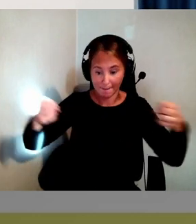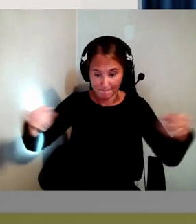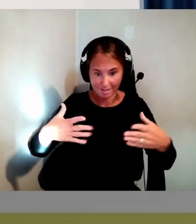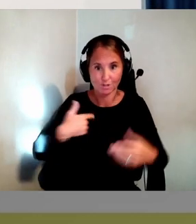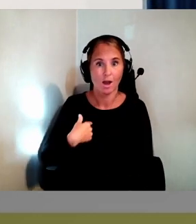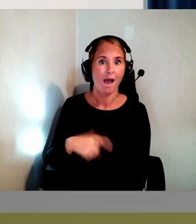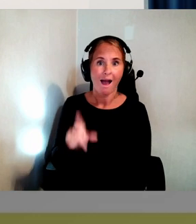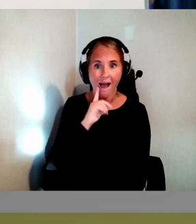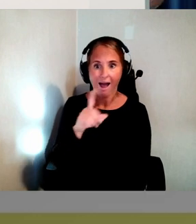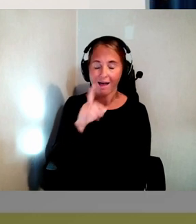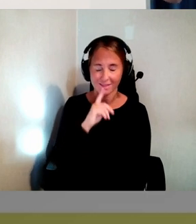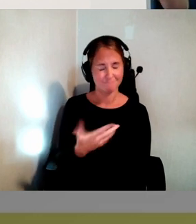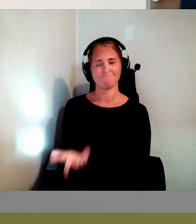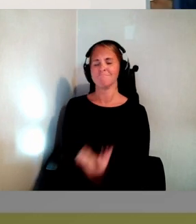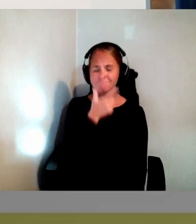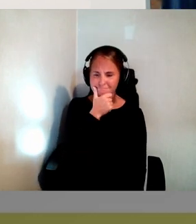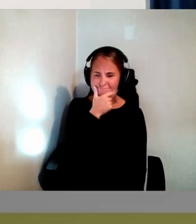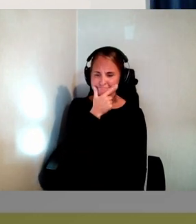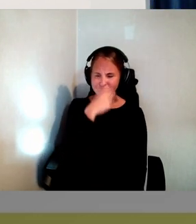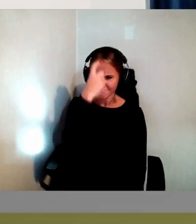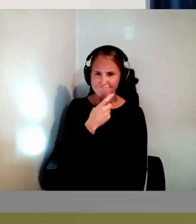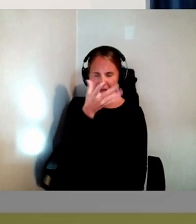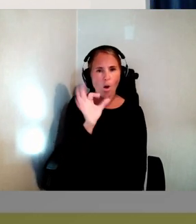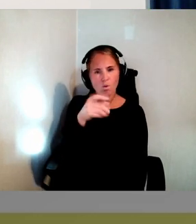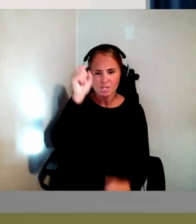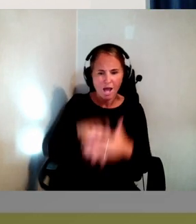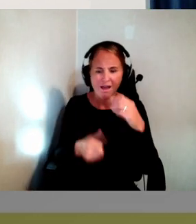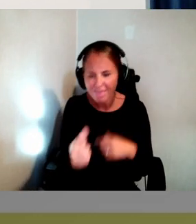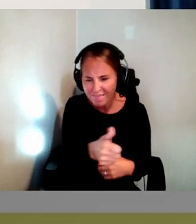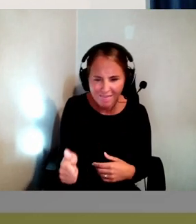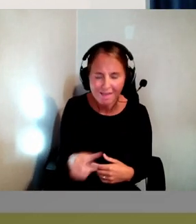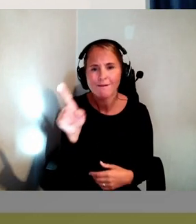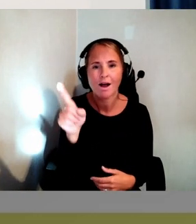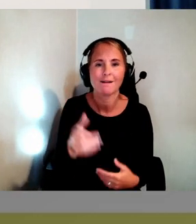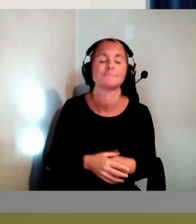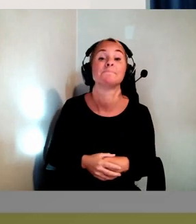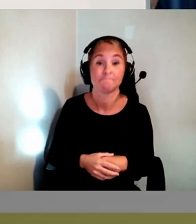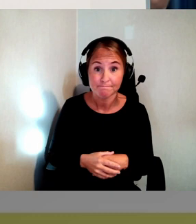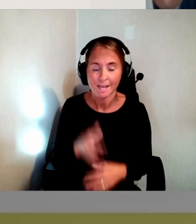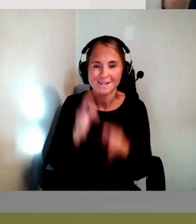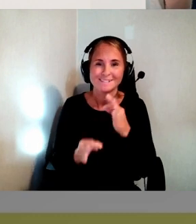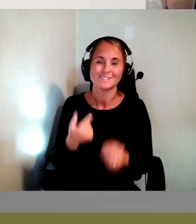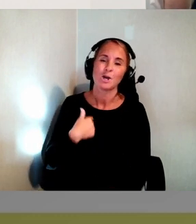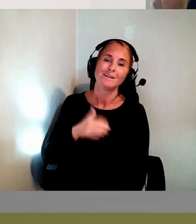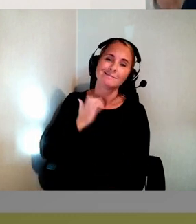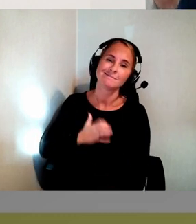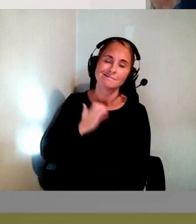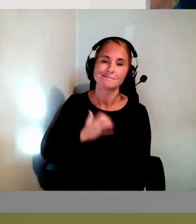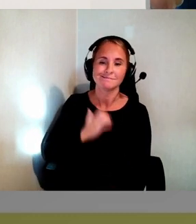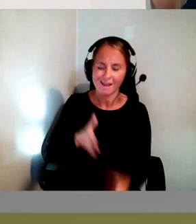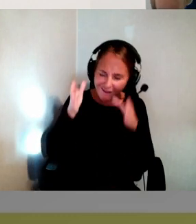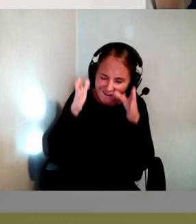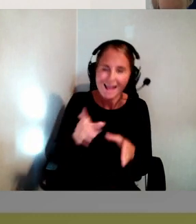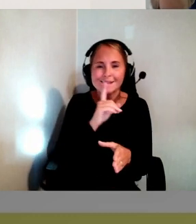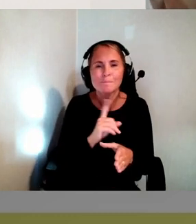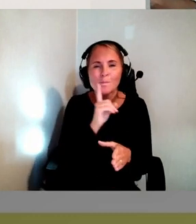tydligen Jag fattar aldrig hur man ska få igång eh just det Jag tycker om att liksom nörda in på ett litet